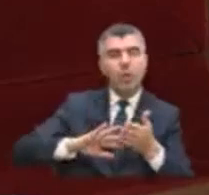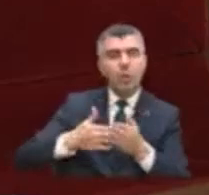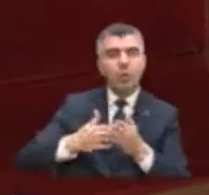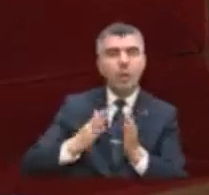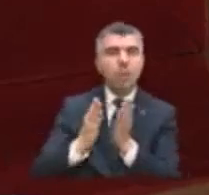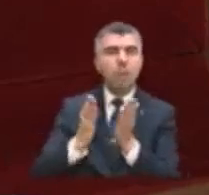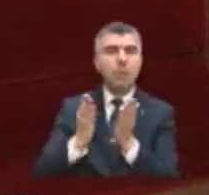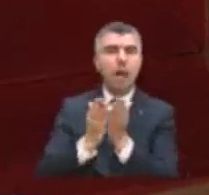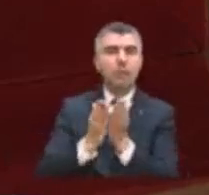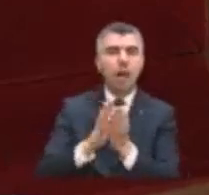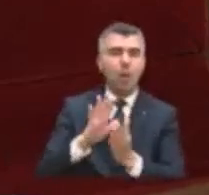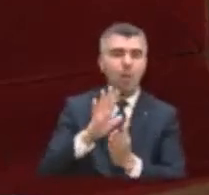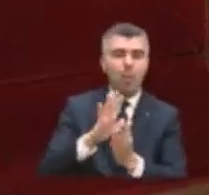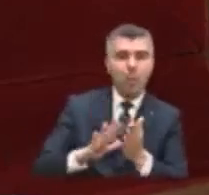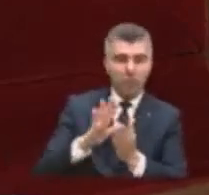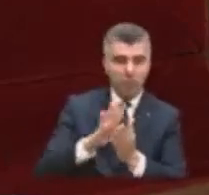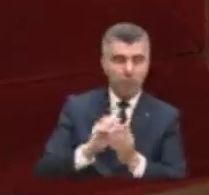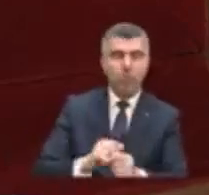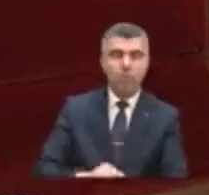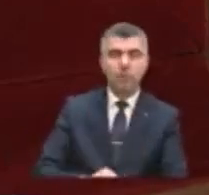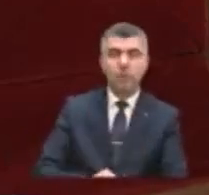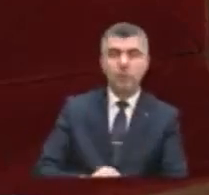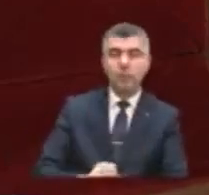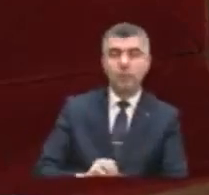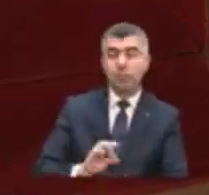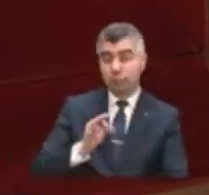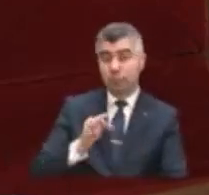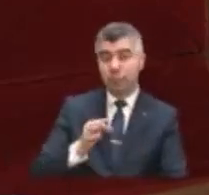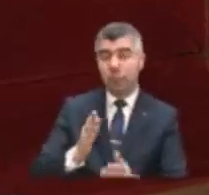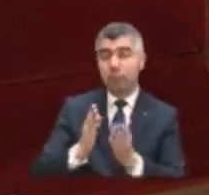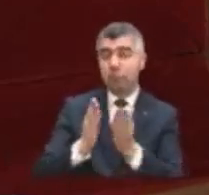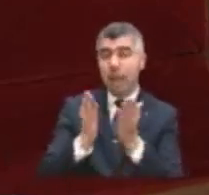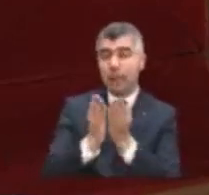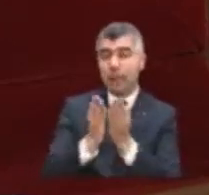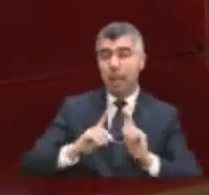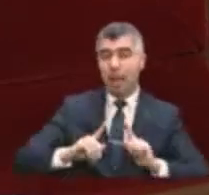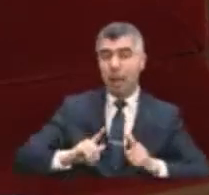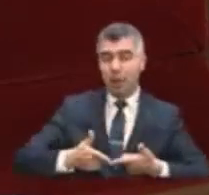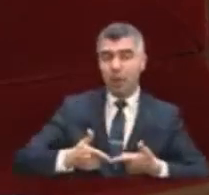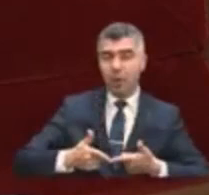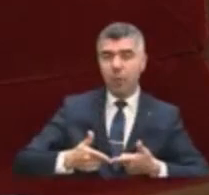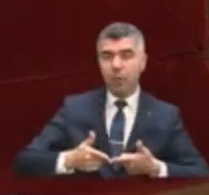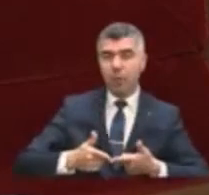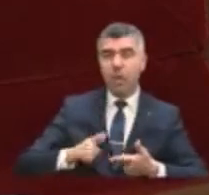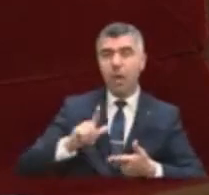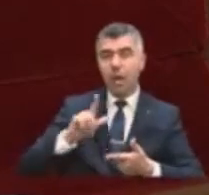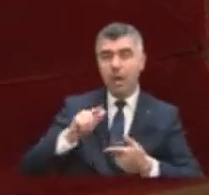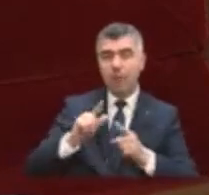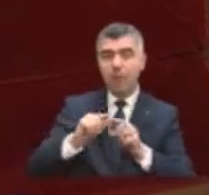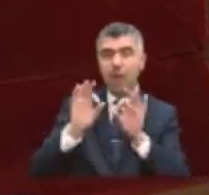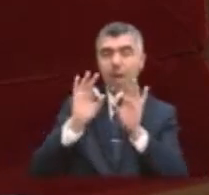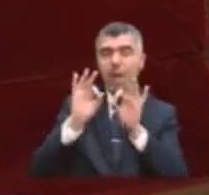المدارس. وتنعتبروا بان هاد المدارس غادي يكون فيهم واحد العدد